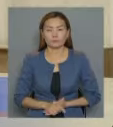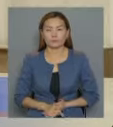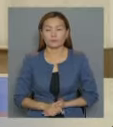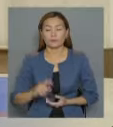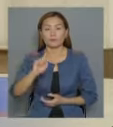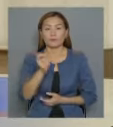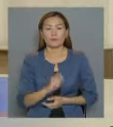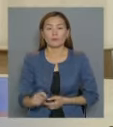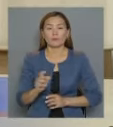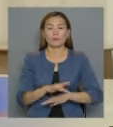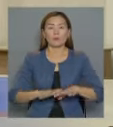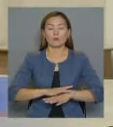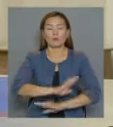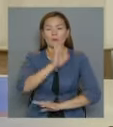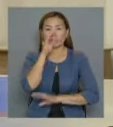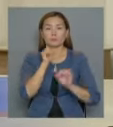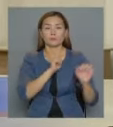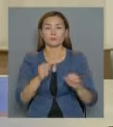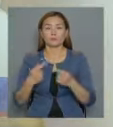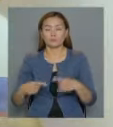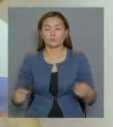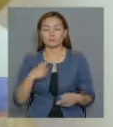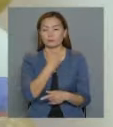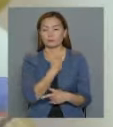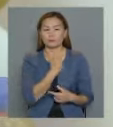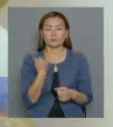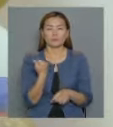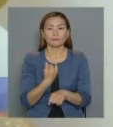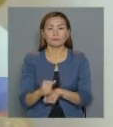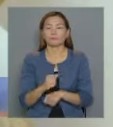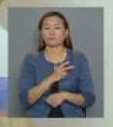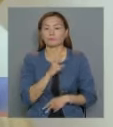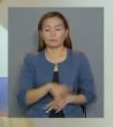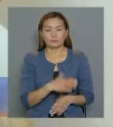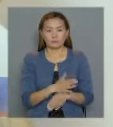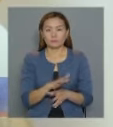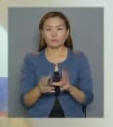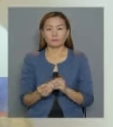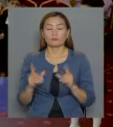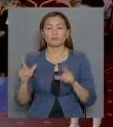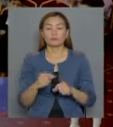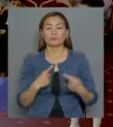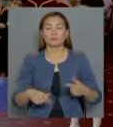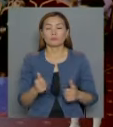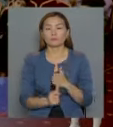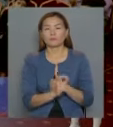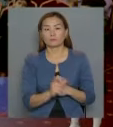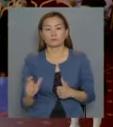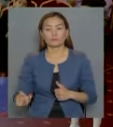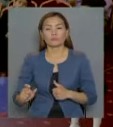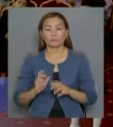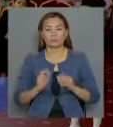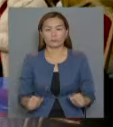Соғыс жылдарында елімізді жаудан қорғаған біраз жауынгер көзсіз батырлықпен қаза тапты. Майданға аттанған әрбір батырымыздың